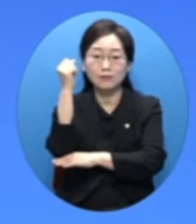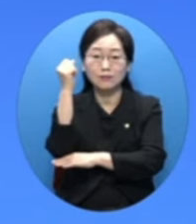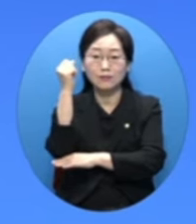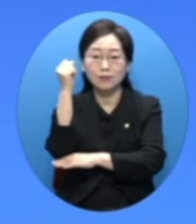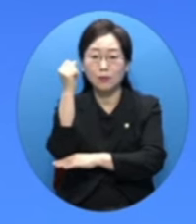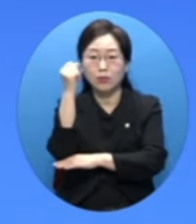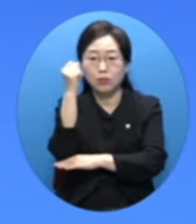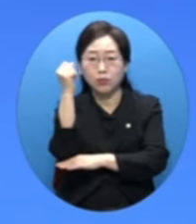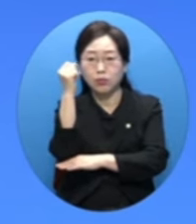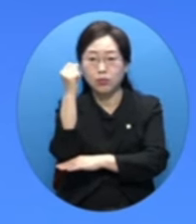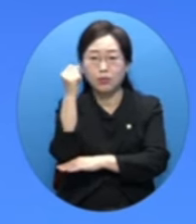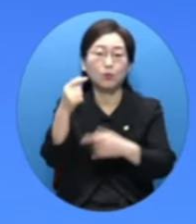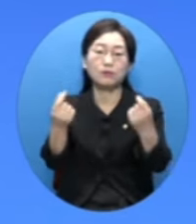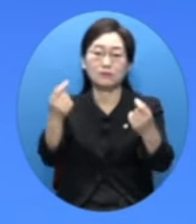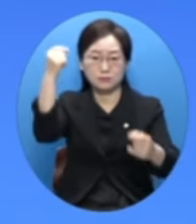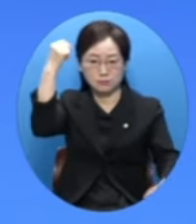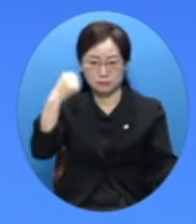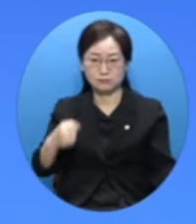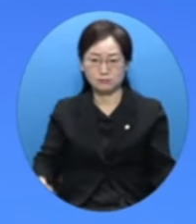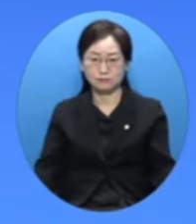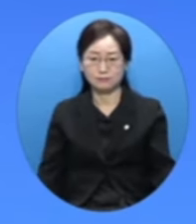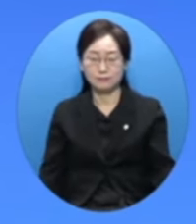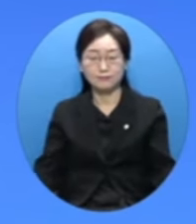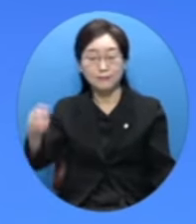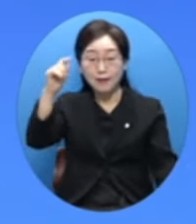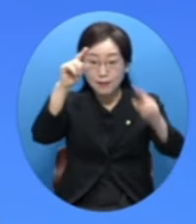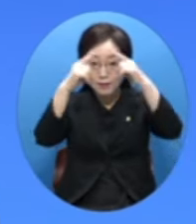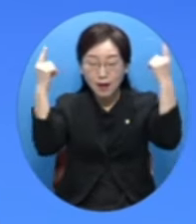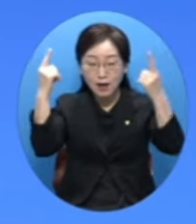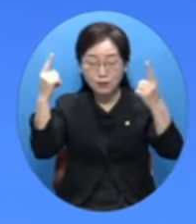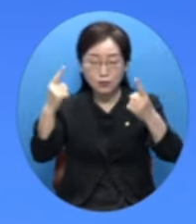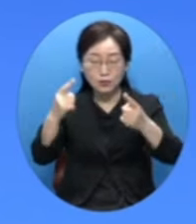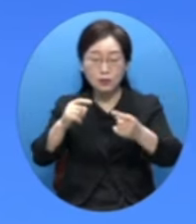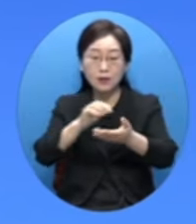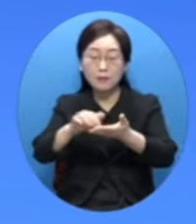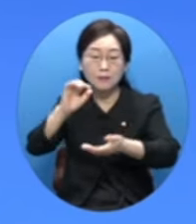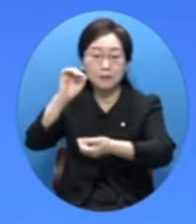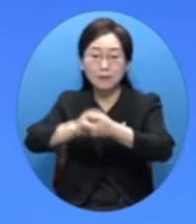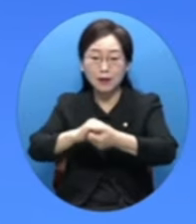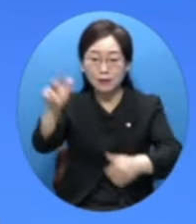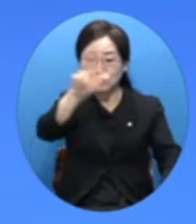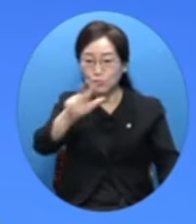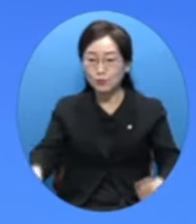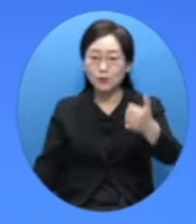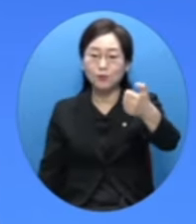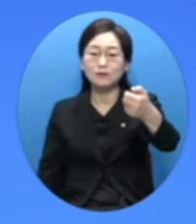흔들리고 있는 것입니다. 대학교 정원이 전국에 52만 명인데